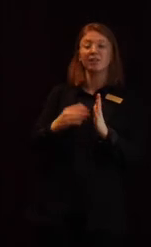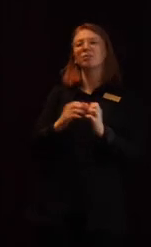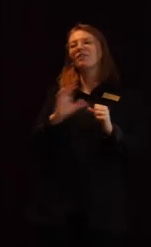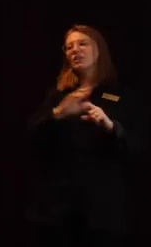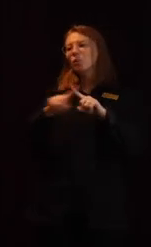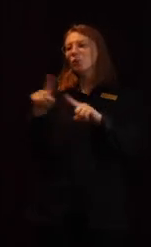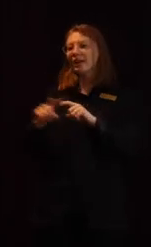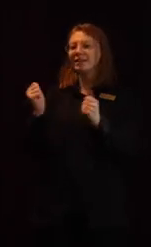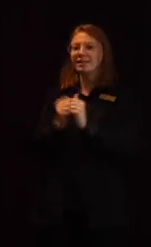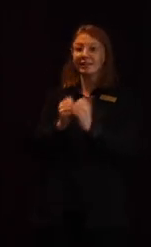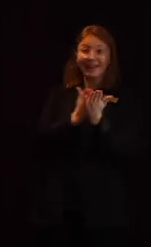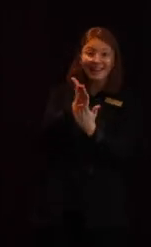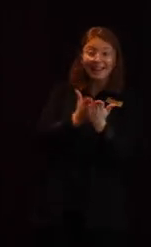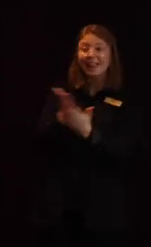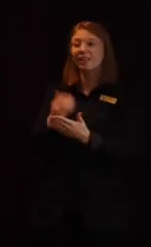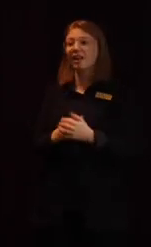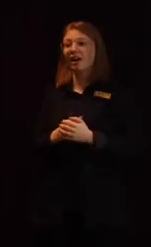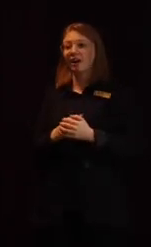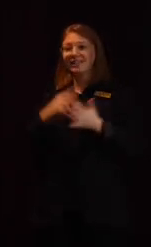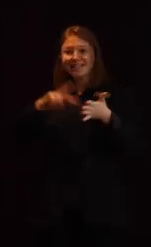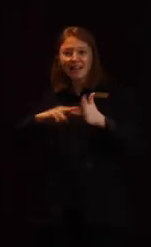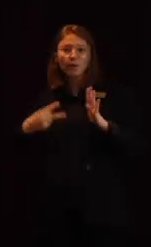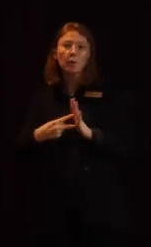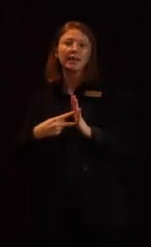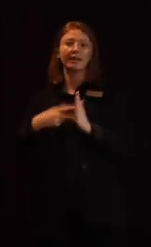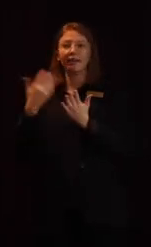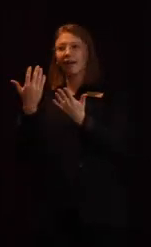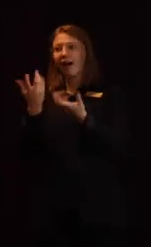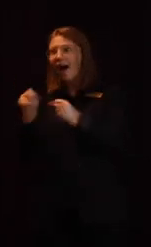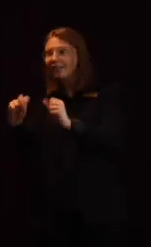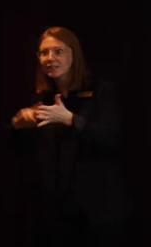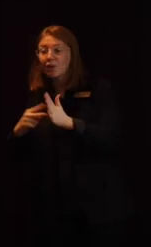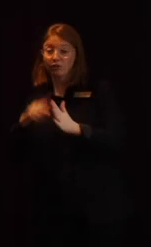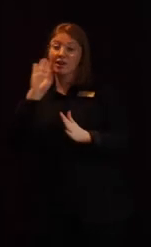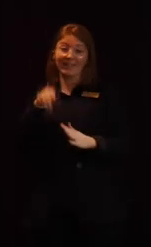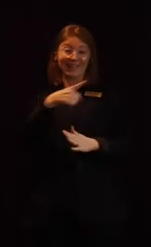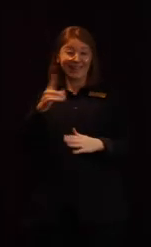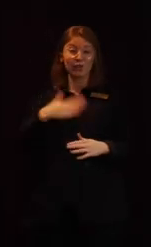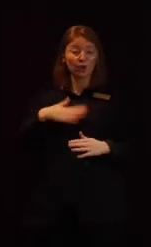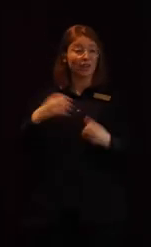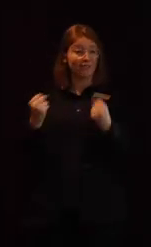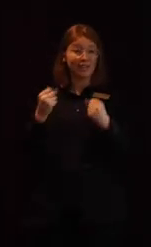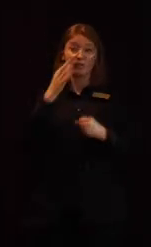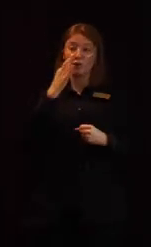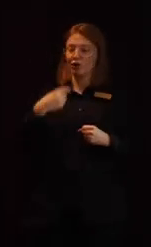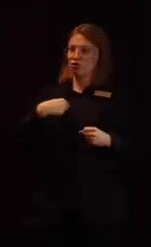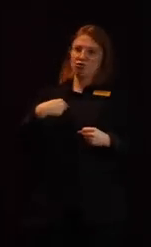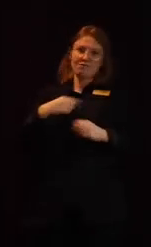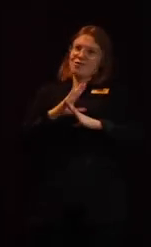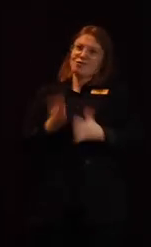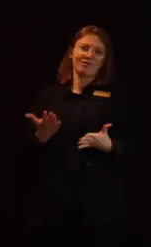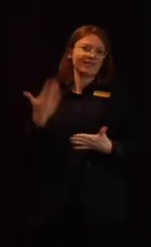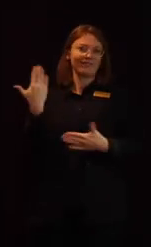ha handlingsplan? Ska man ha strategi? Det är en jätteviktig fråga för er. Jag vet verkligen nu, jag hör det. Jag har inget nytt besked att komma med. Det hade ju